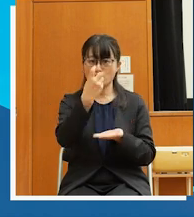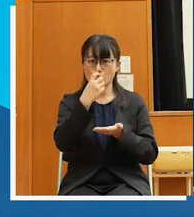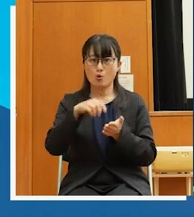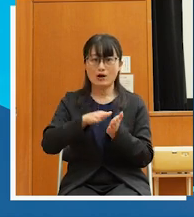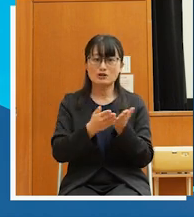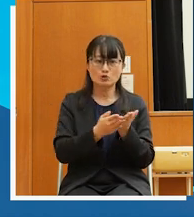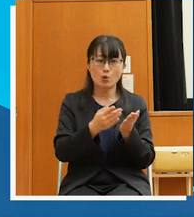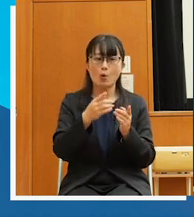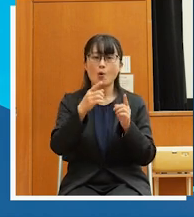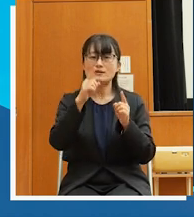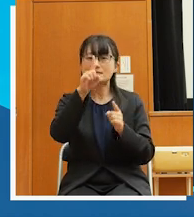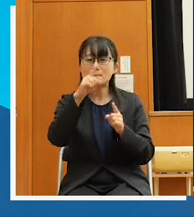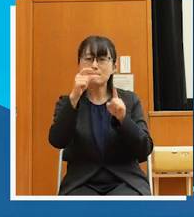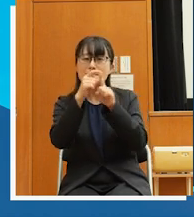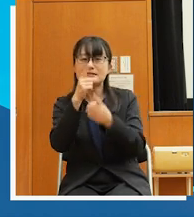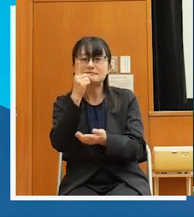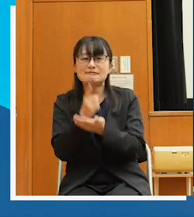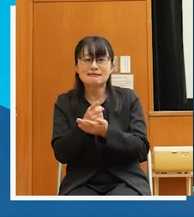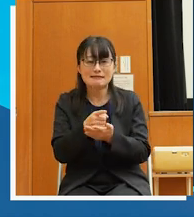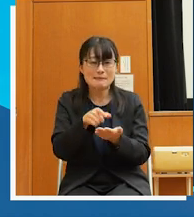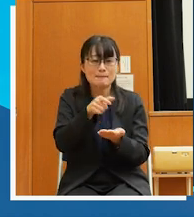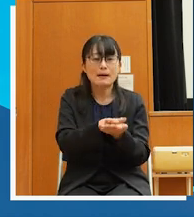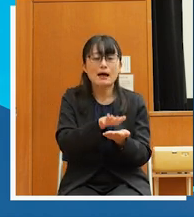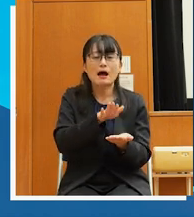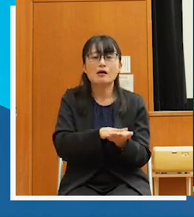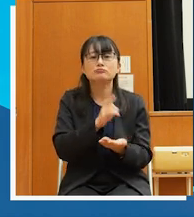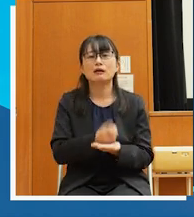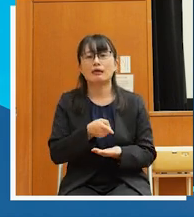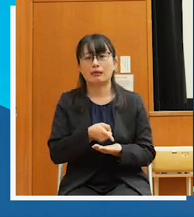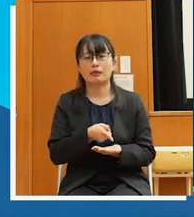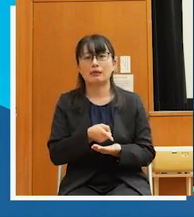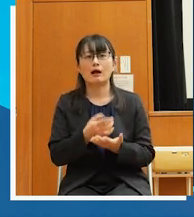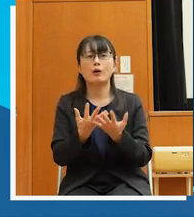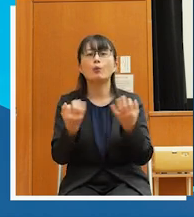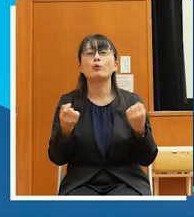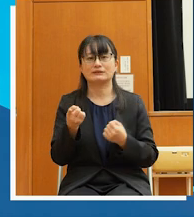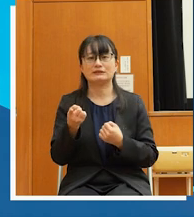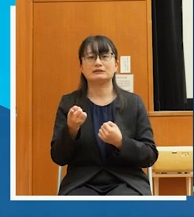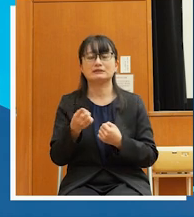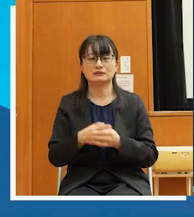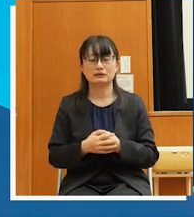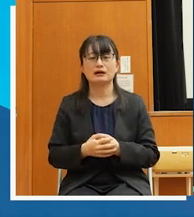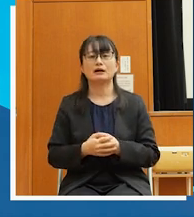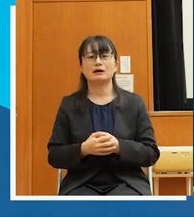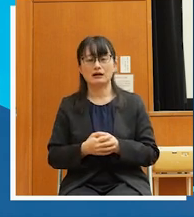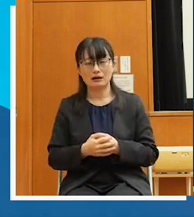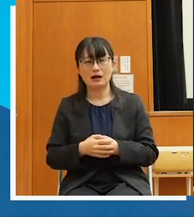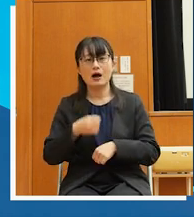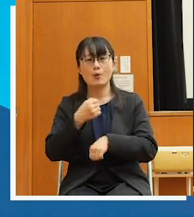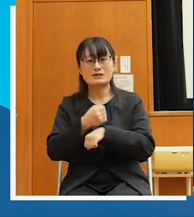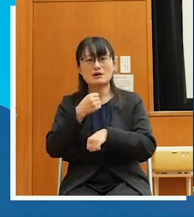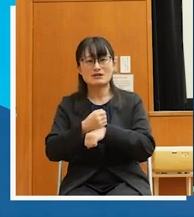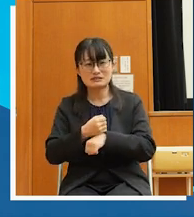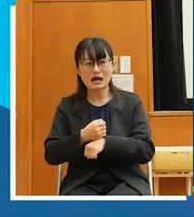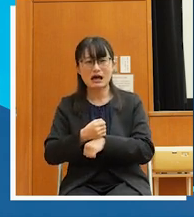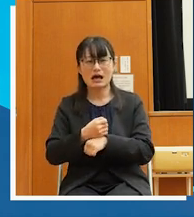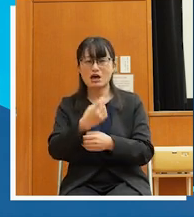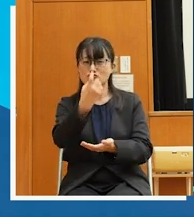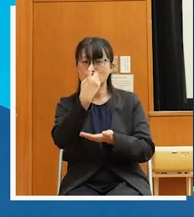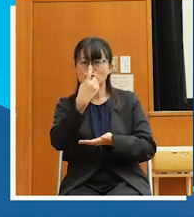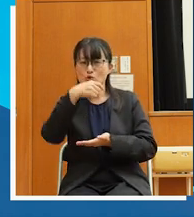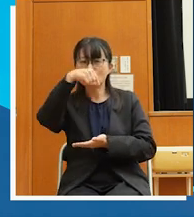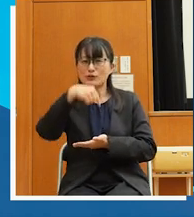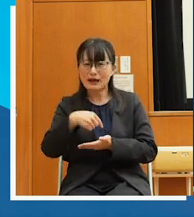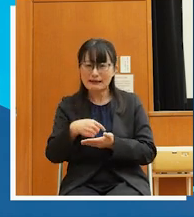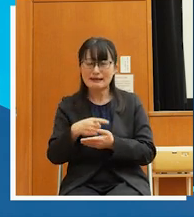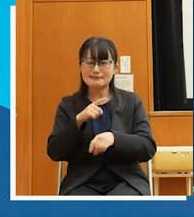わざわざしかもその第2次世界大戦沖縄線を取ってまた授業をする機会はあまりないのかなって思いました私が生徒の同級